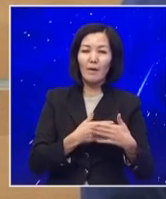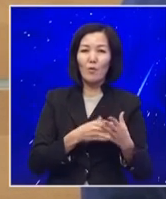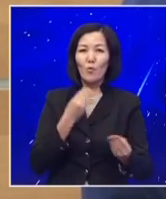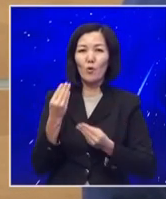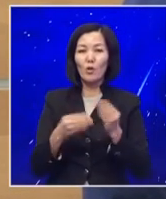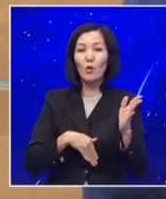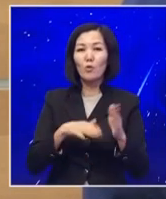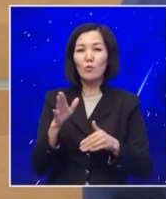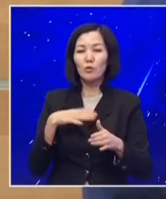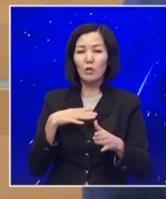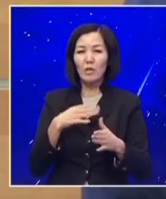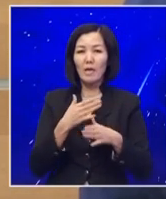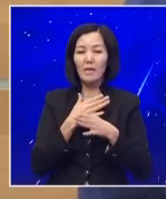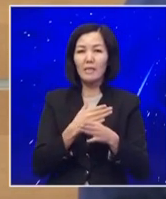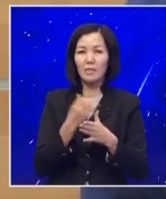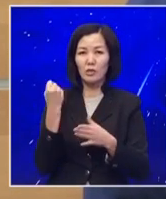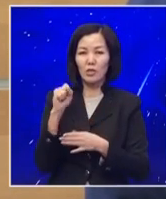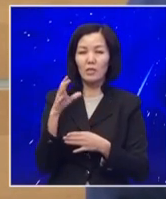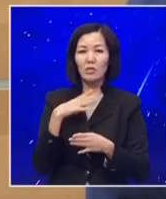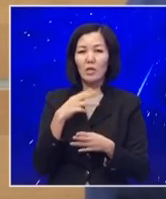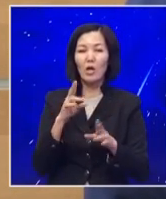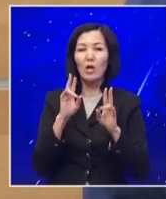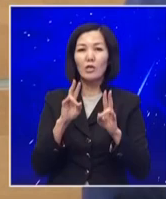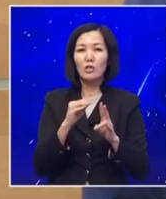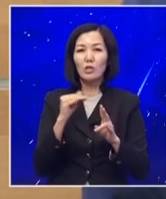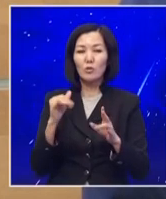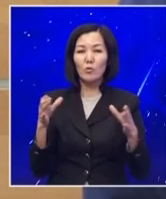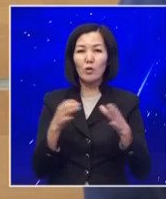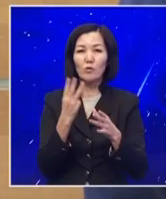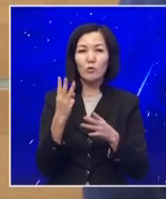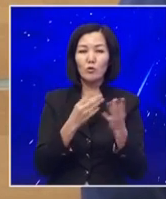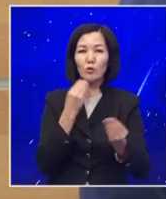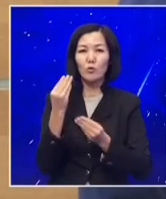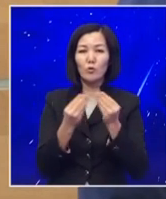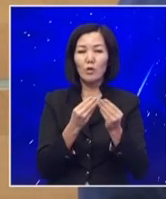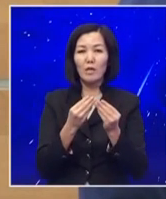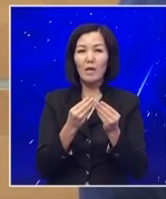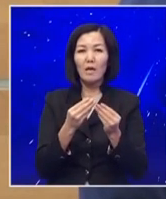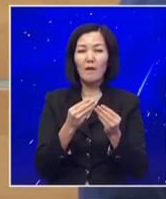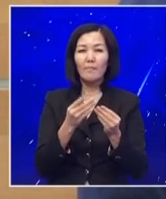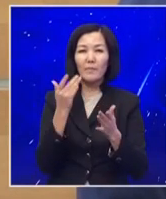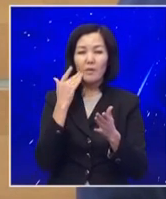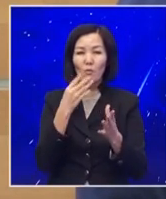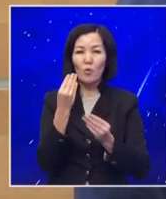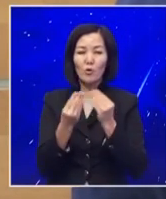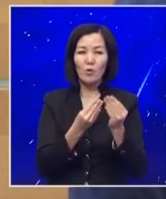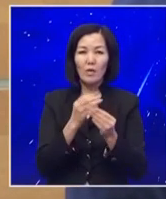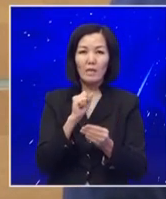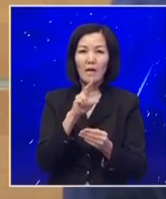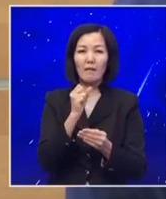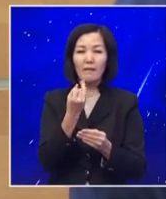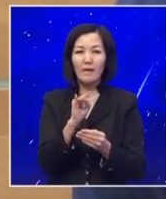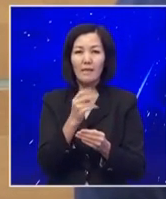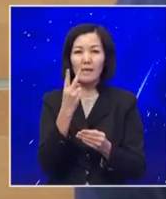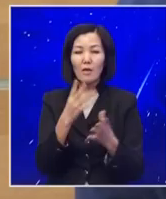көрсетті. Осының арқасында дегендеріне жетті. Өйткені жетісулықтар 3-ші турда демалысыз ойнады. Біздің әлі Алтайдан 2 ойынымыз